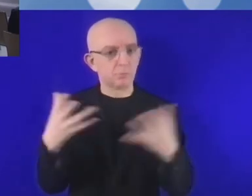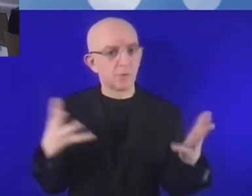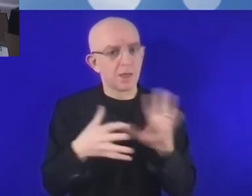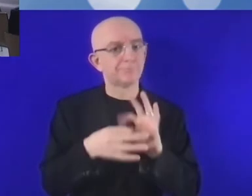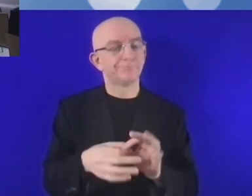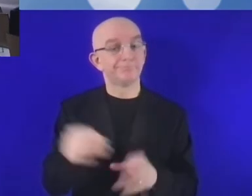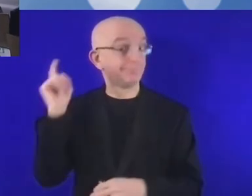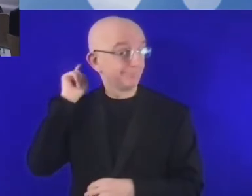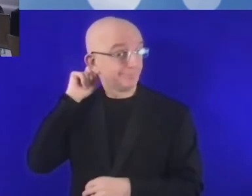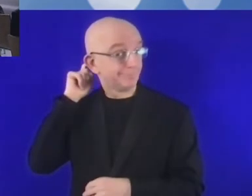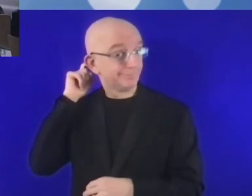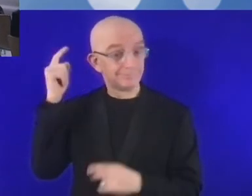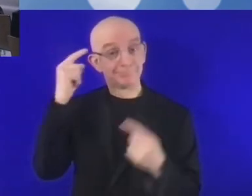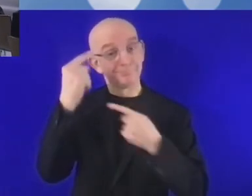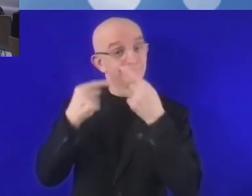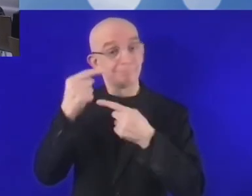نشهد